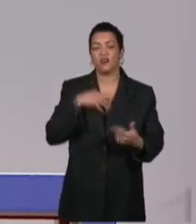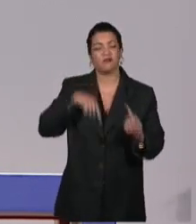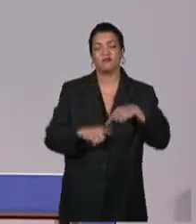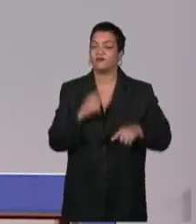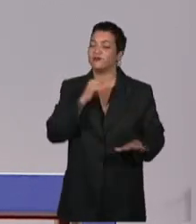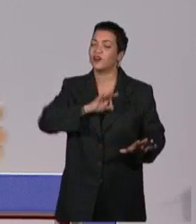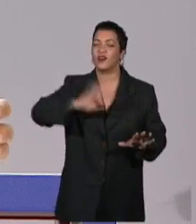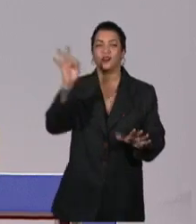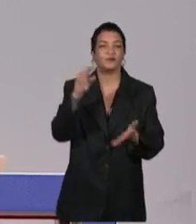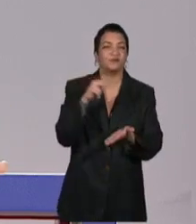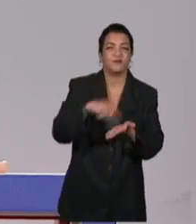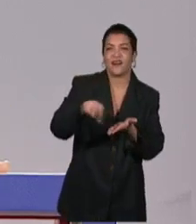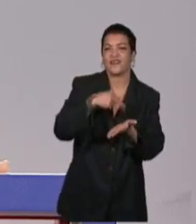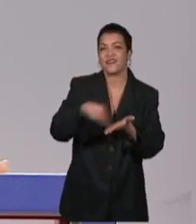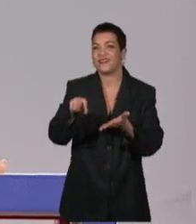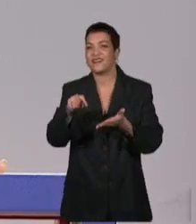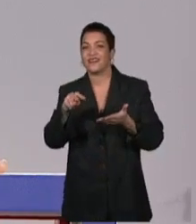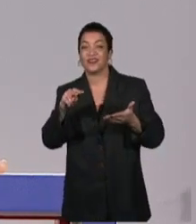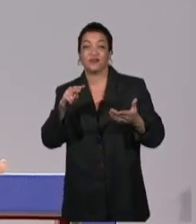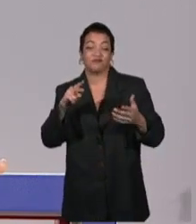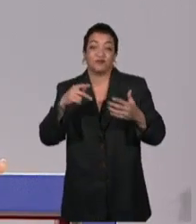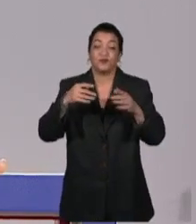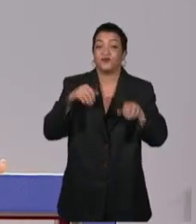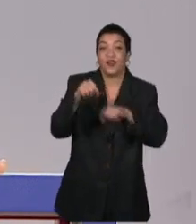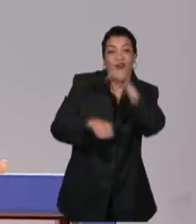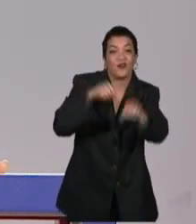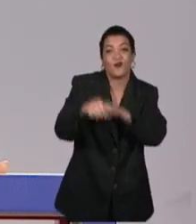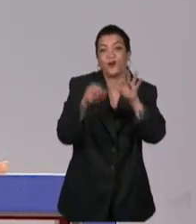populaires, des feux d'artifice et du Tour de France.